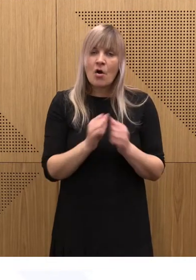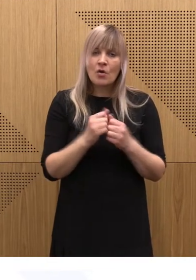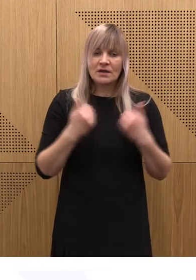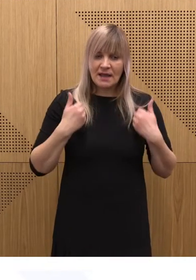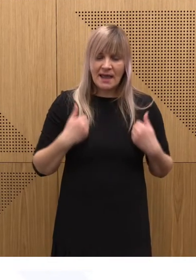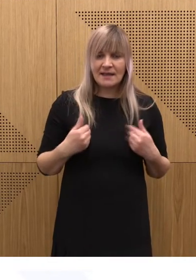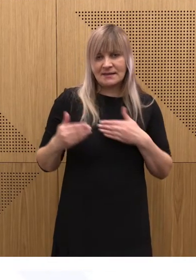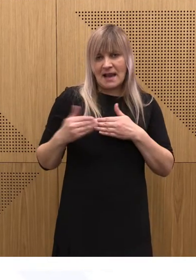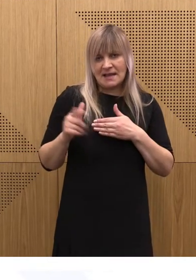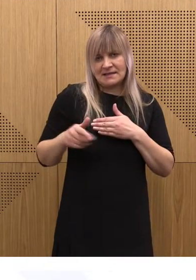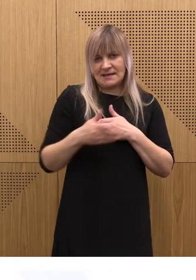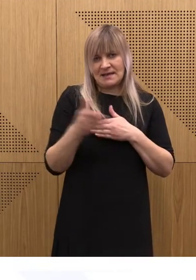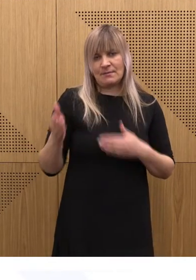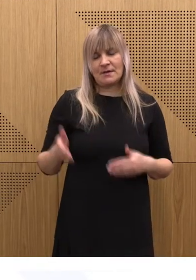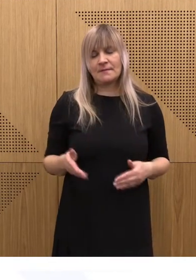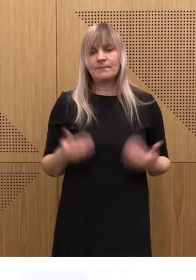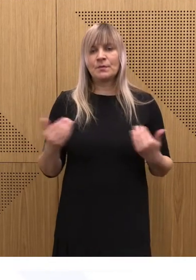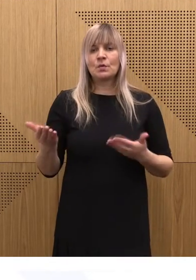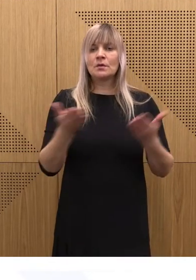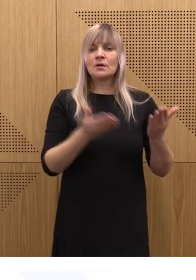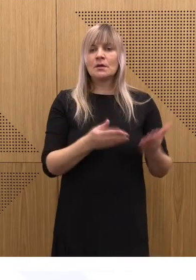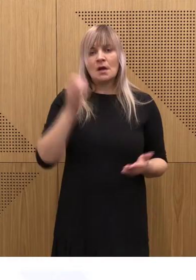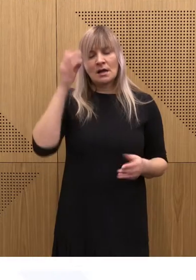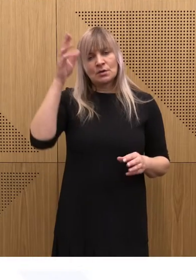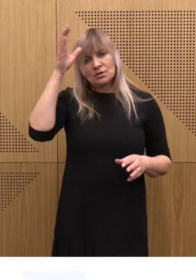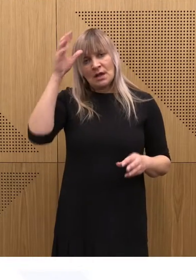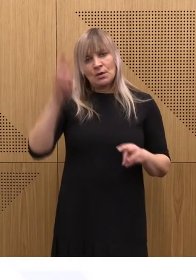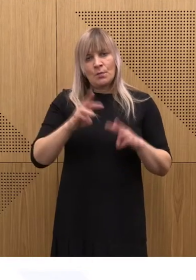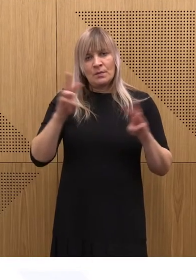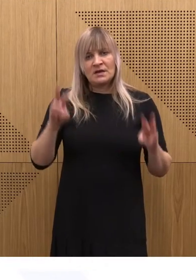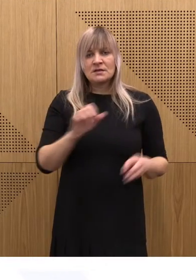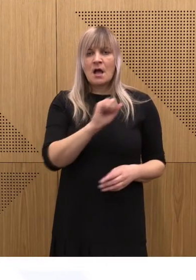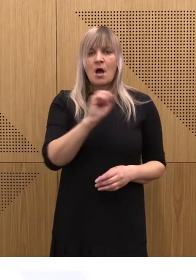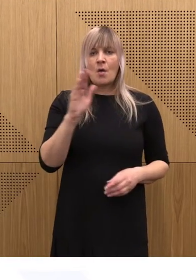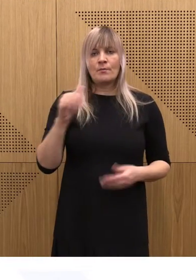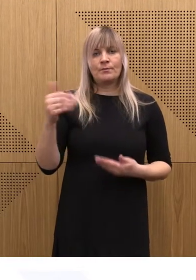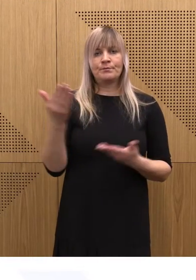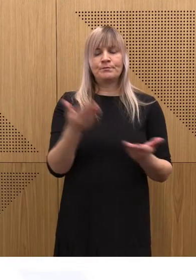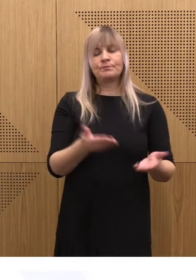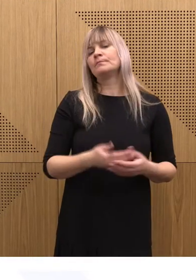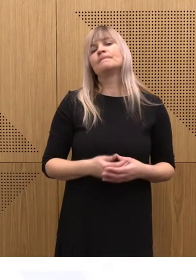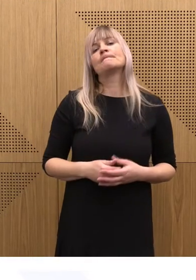lähedasi. Ja nüüd annan sõna haridus- ja teadusminister Jaak Aabile.